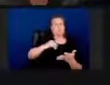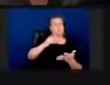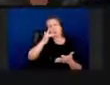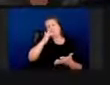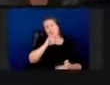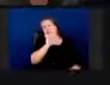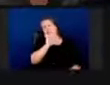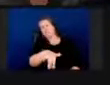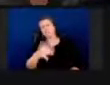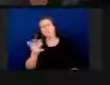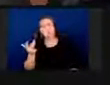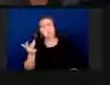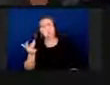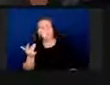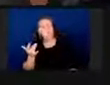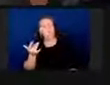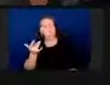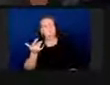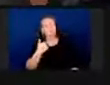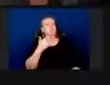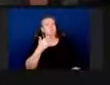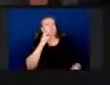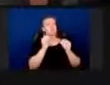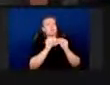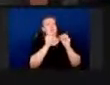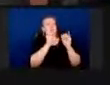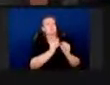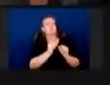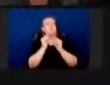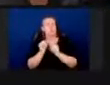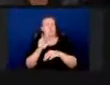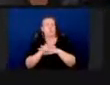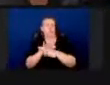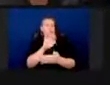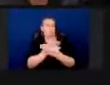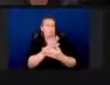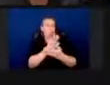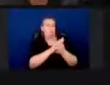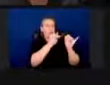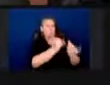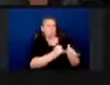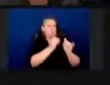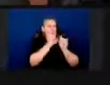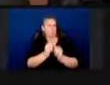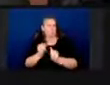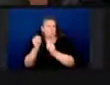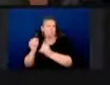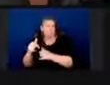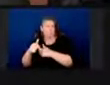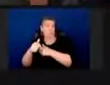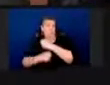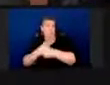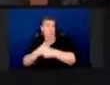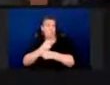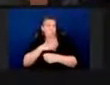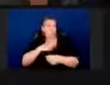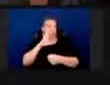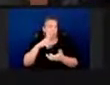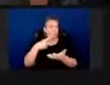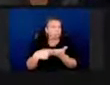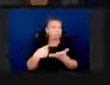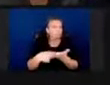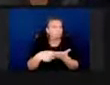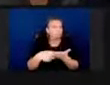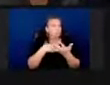angalia uzoefu katika shule mbalimbali ambazo zina program kama hizi. Tutakuwa na mazungumzo haya mwaka huu